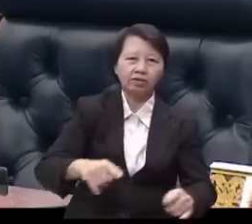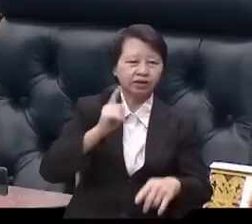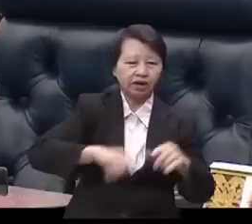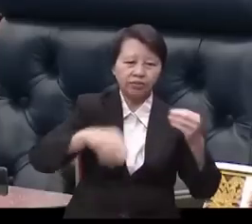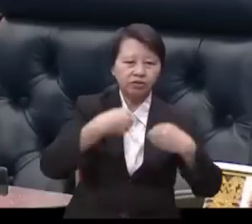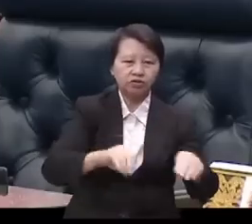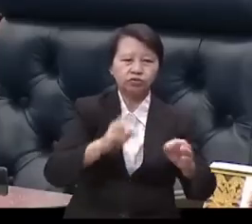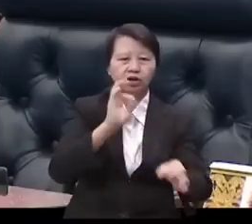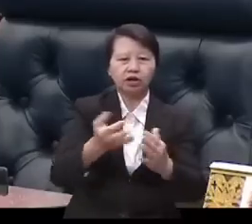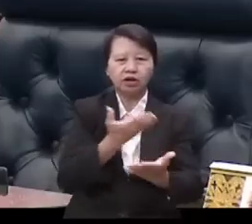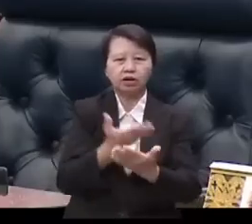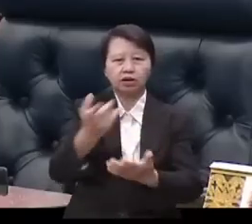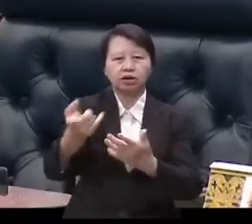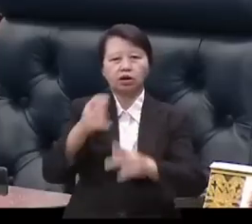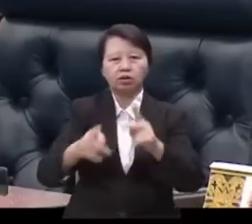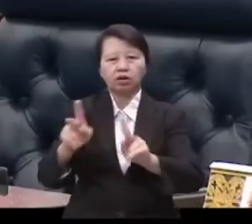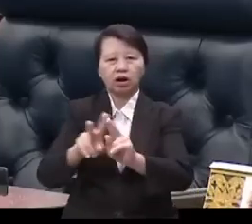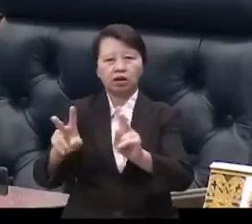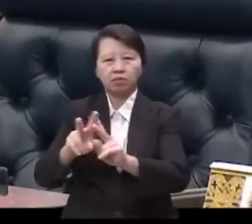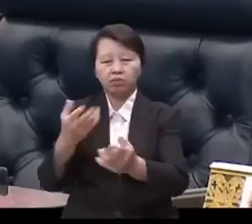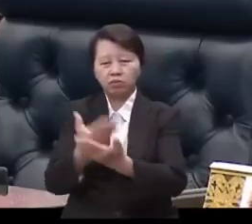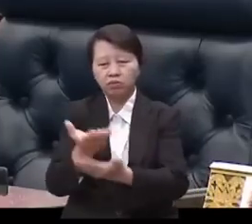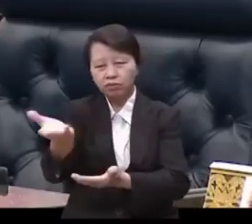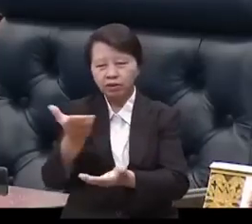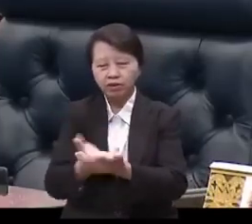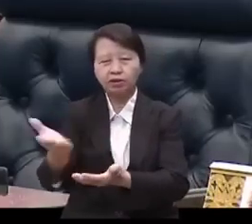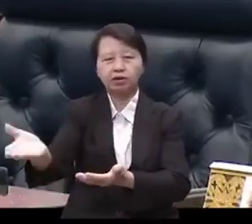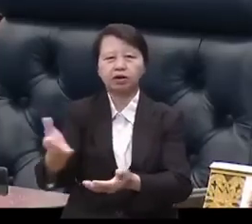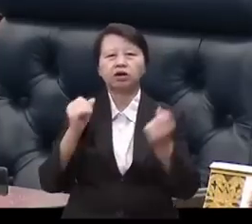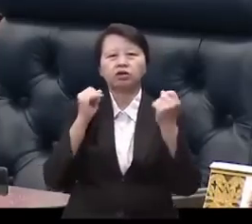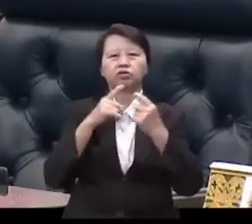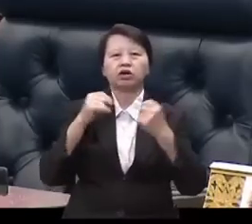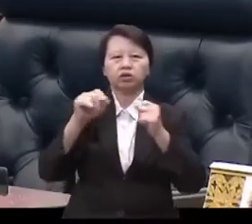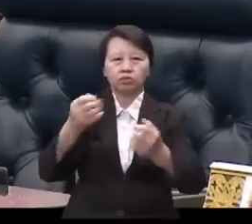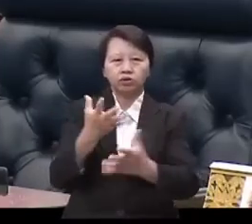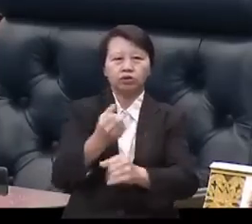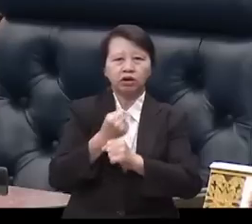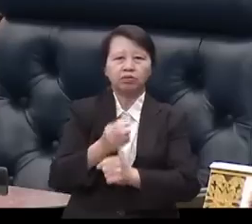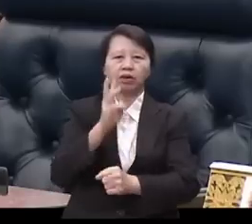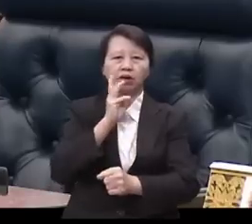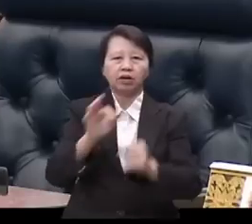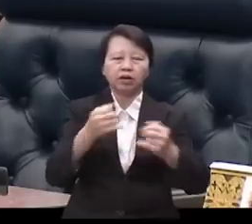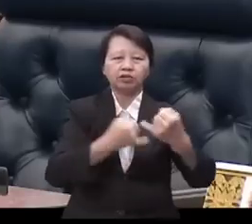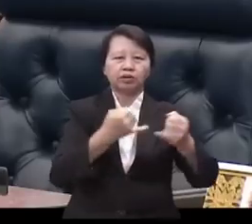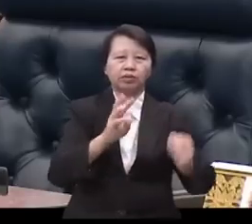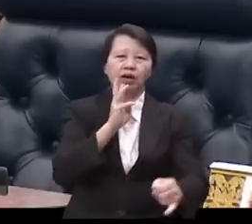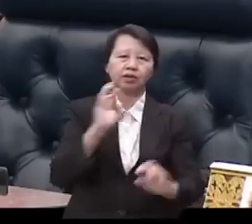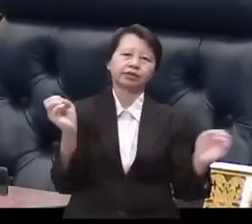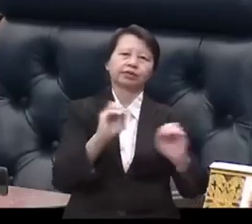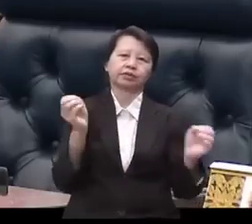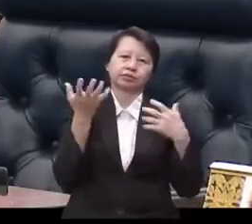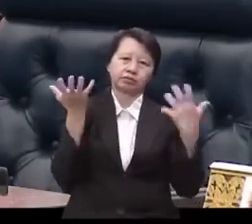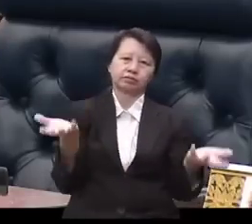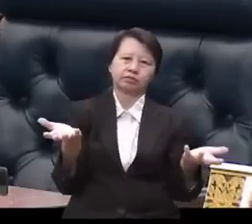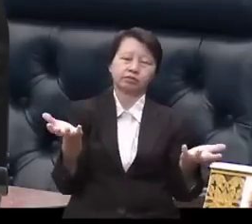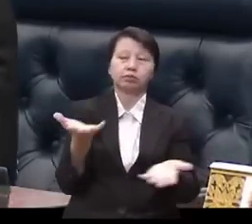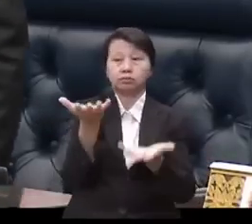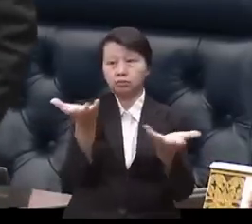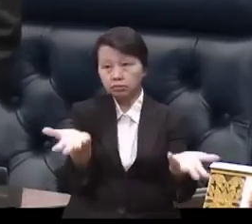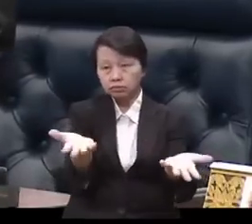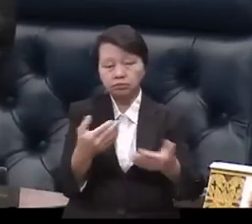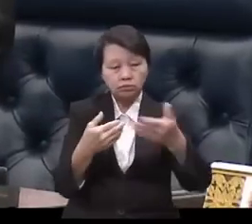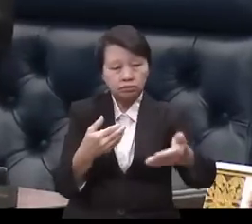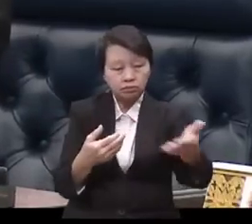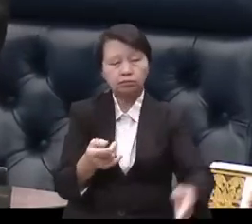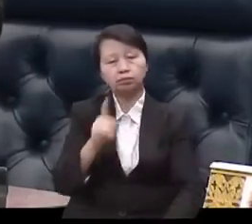jual. Kalau dibeli daripada orang kampung, beli daripada swasta, boleh dapat air. Dari jabatan air tak dapat. Apakah langkah-langkah